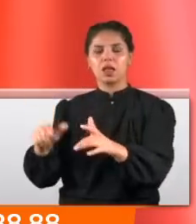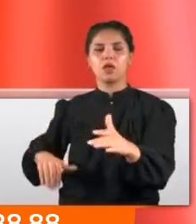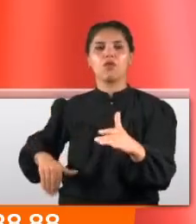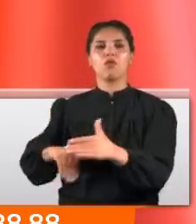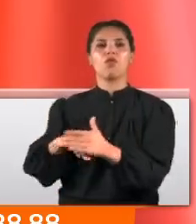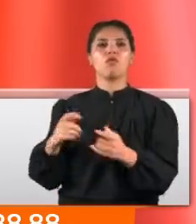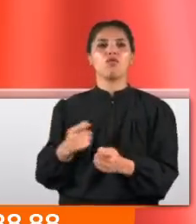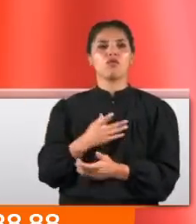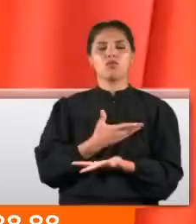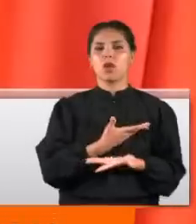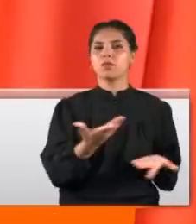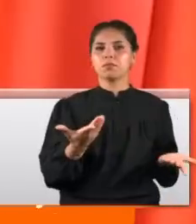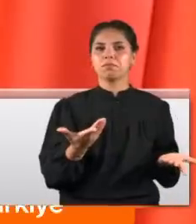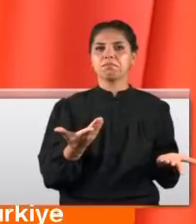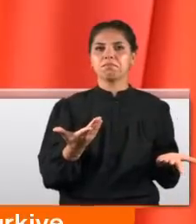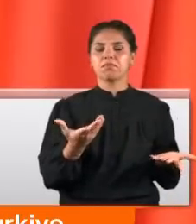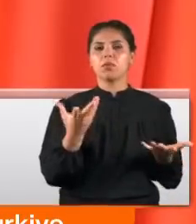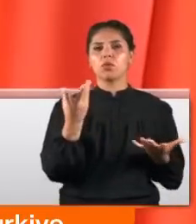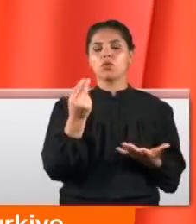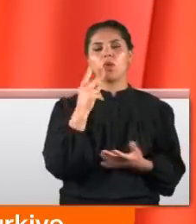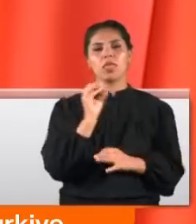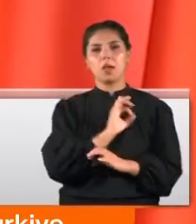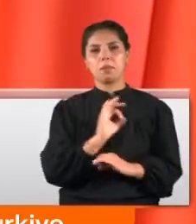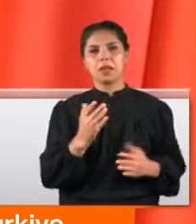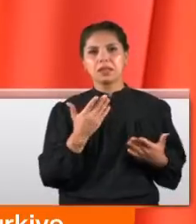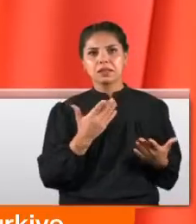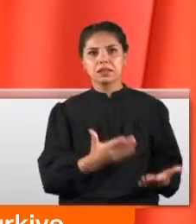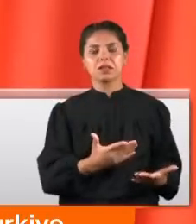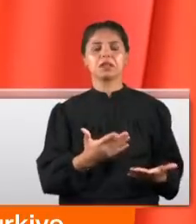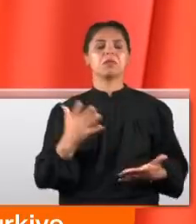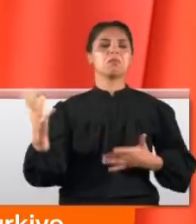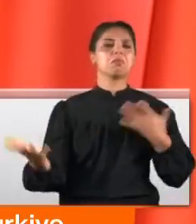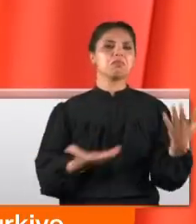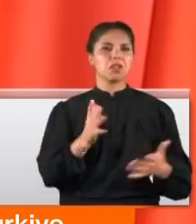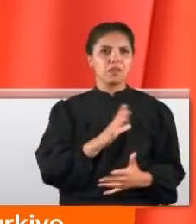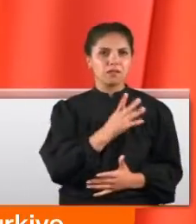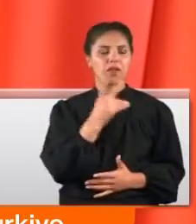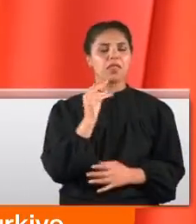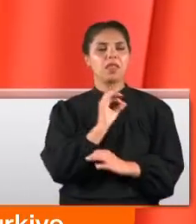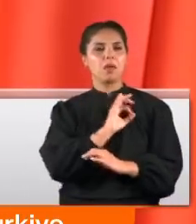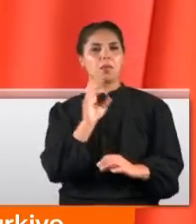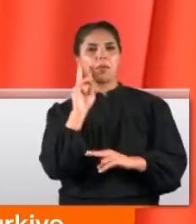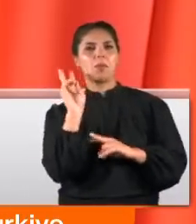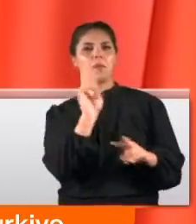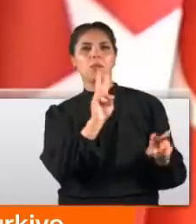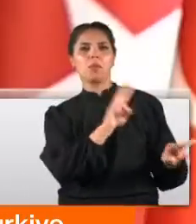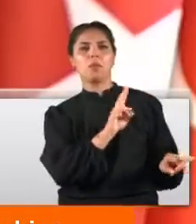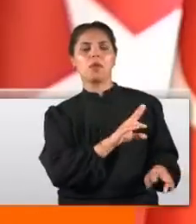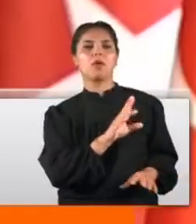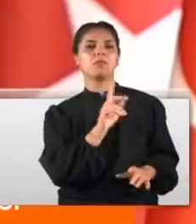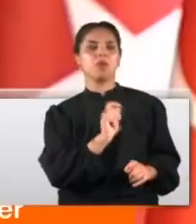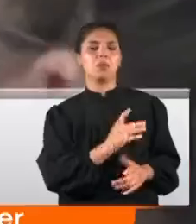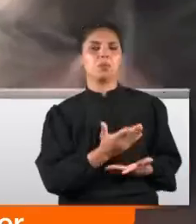kapı dışarı etmek oldu. Pek çok edepsizliği, hoyratlığı ve ahlaksızlığı sergilemekten